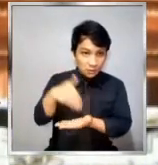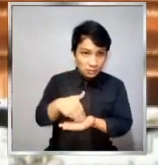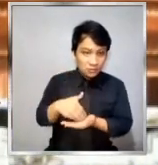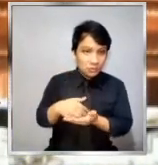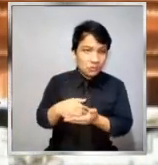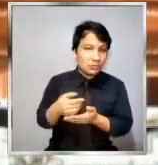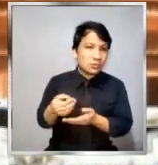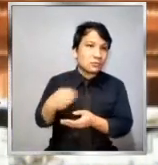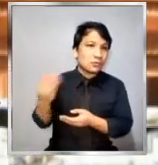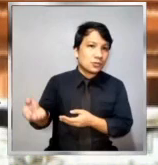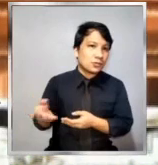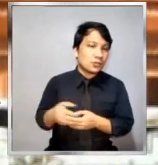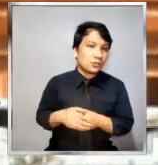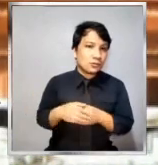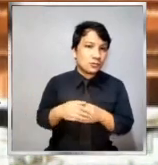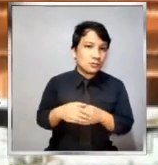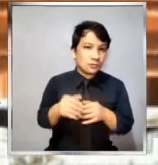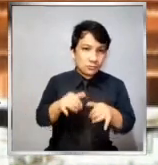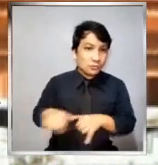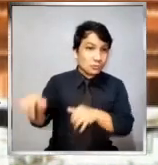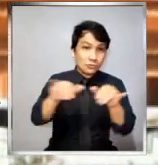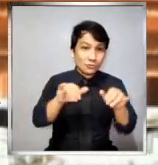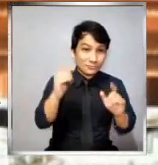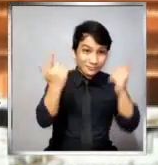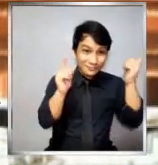buong luneta na...